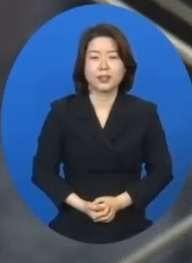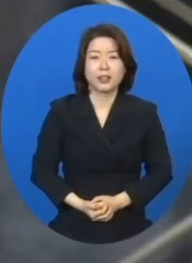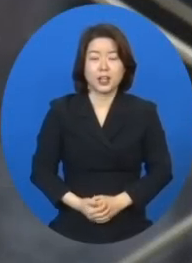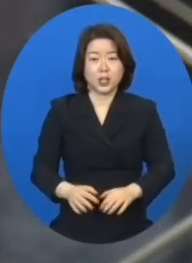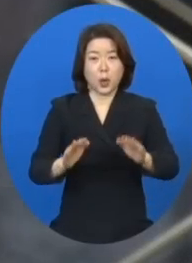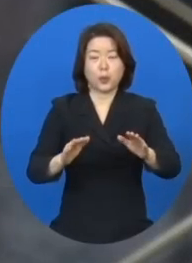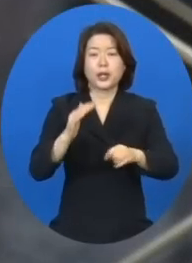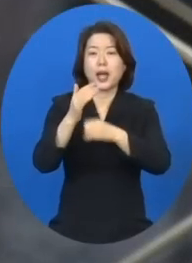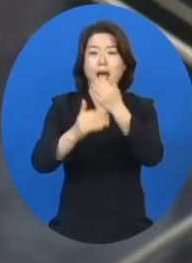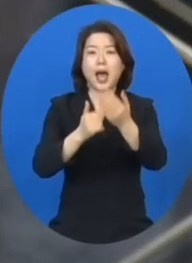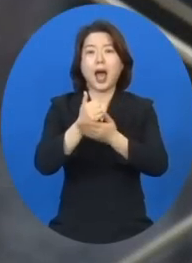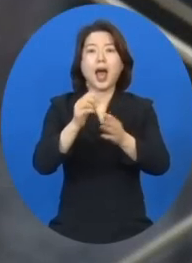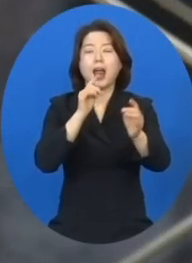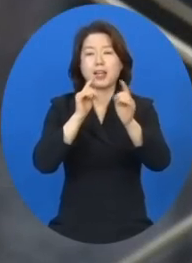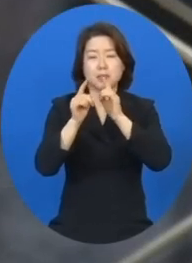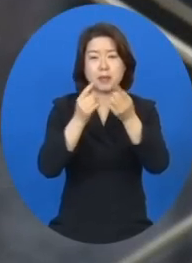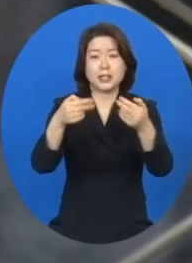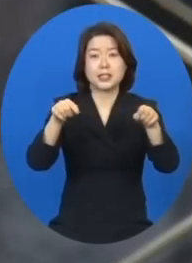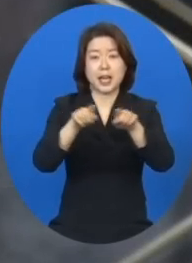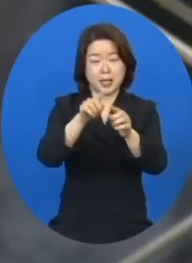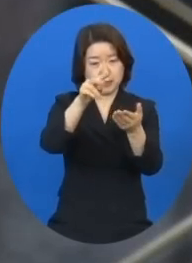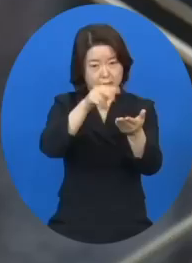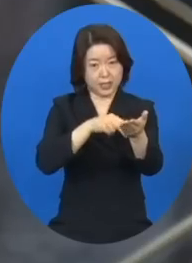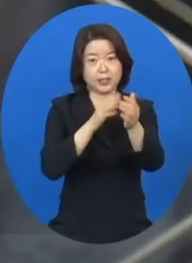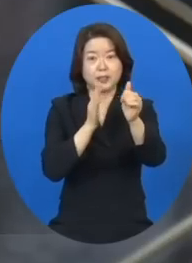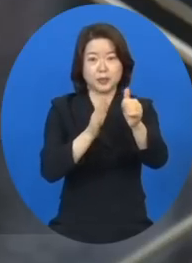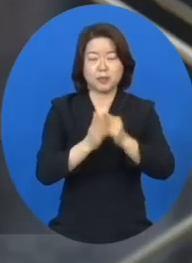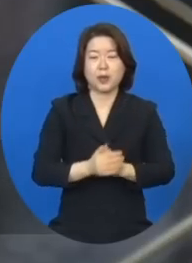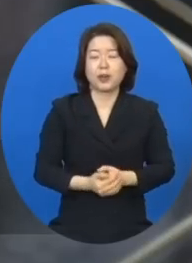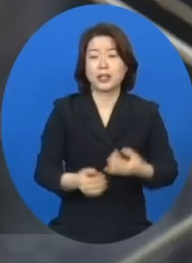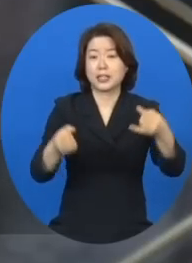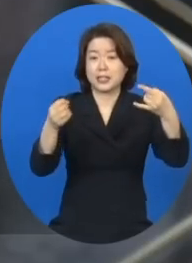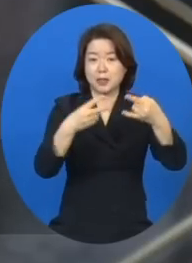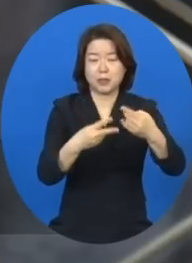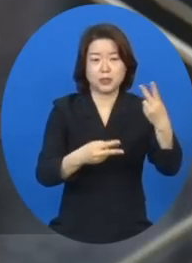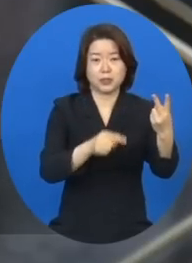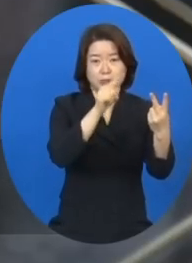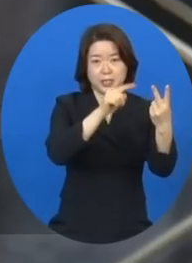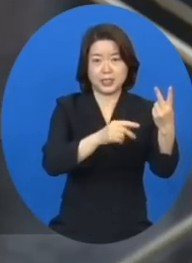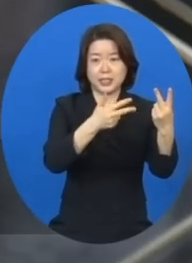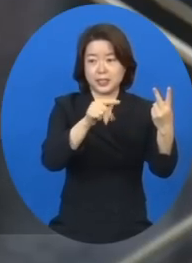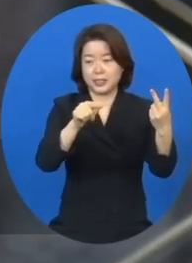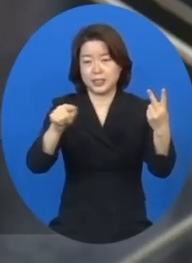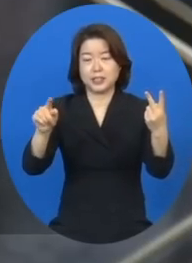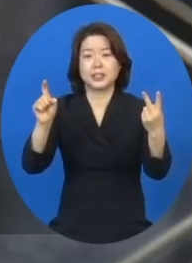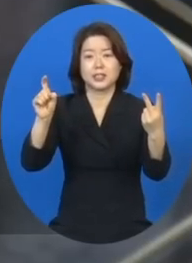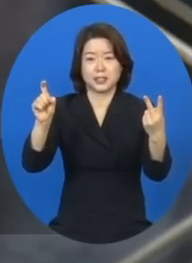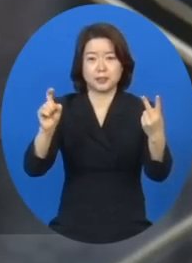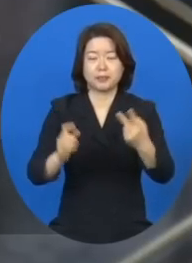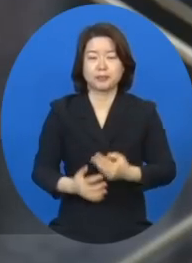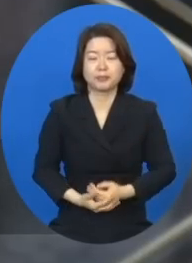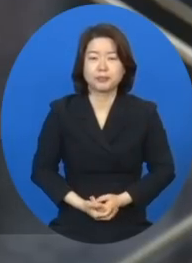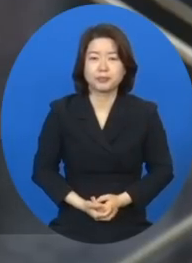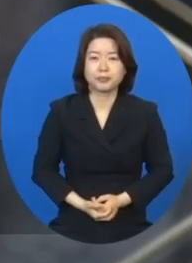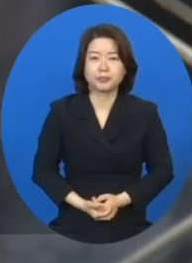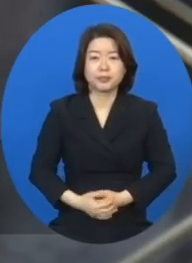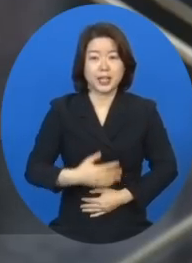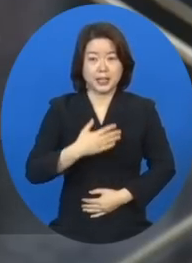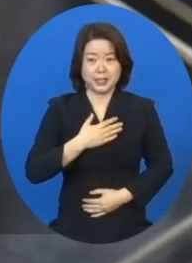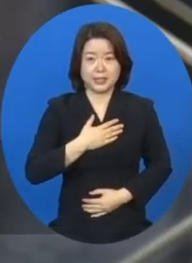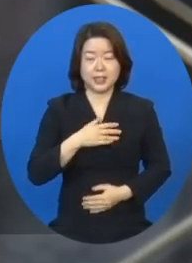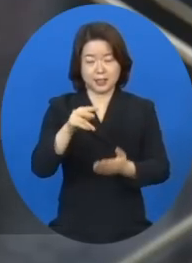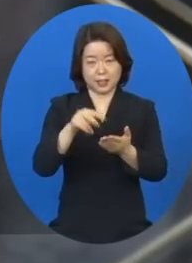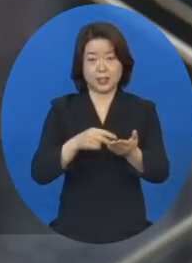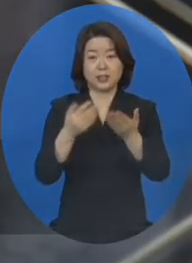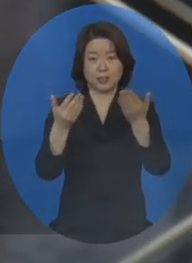이 시간 우리가 하나님의 말씀 함께 읽겠습니다. 에베소서 2장 7절에서 10절 말씀인데요, 제가